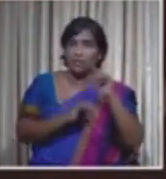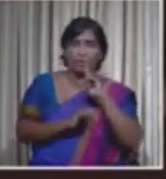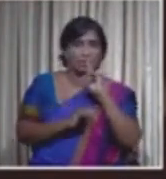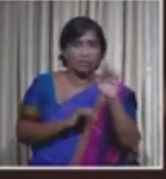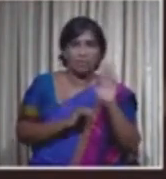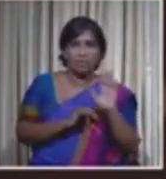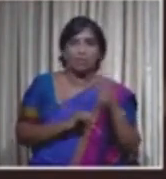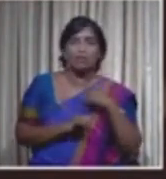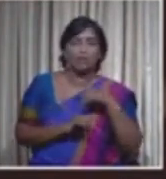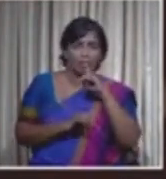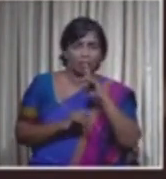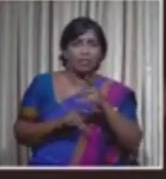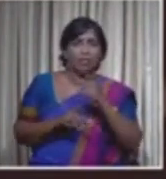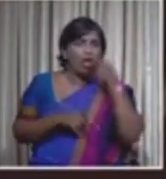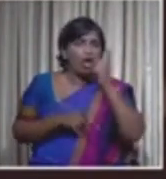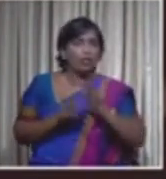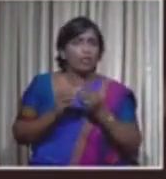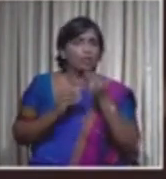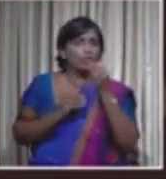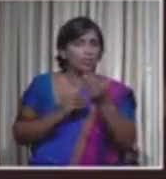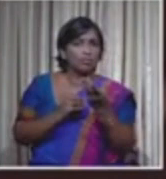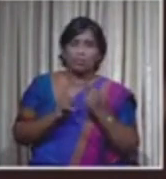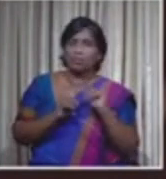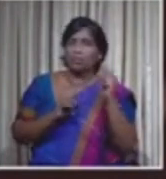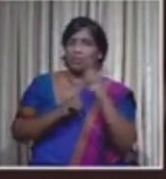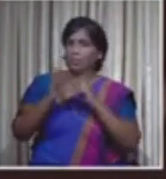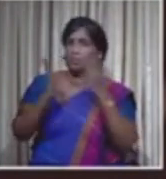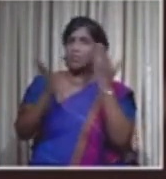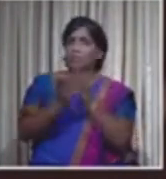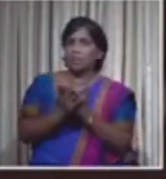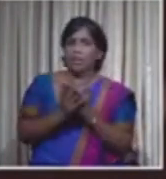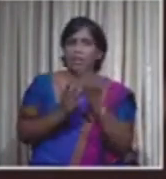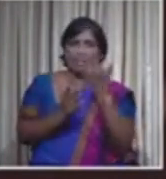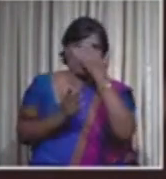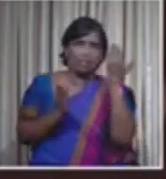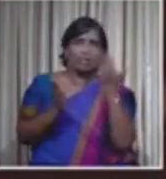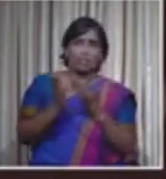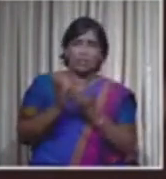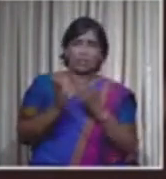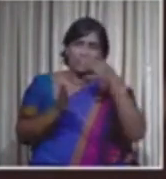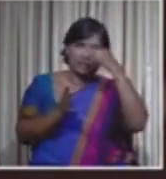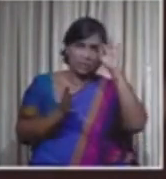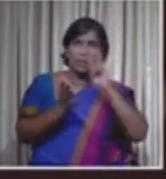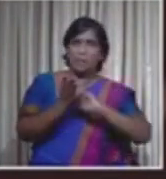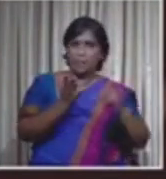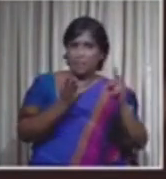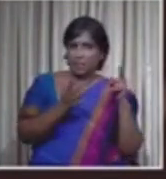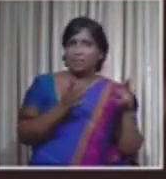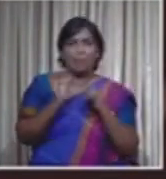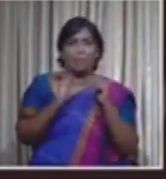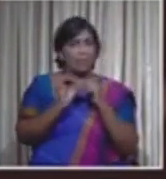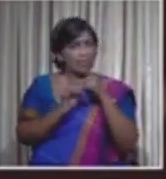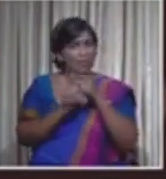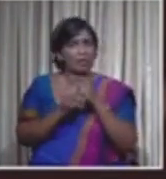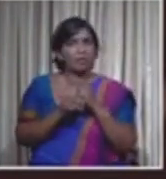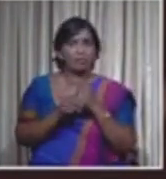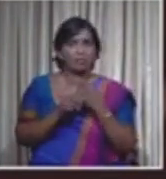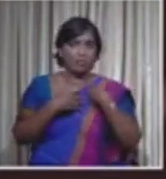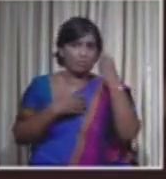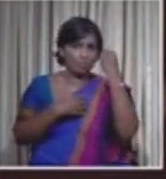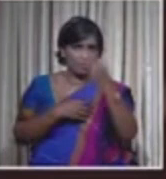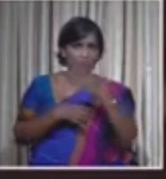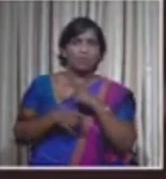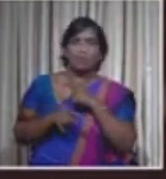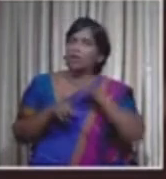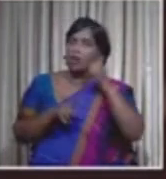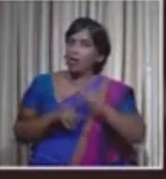කියලා. මම කිව්වේ මේකේ පර්මිට් එක දීලා තියෙන්නේ. මං සභාගත කරන්නම්. මේ දෙමළෙන් තියෙනවා සිංහලිකුත් පරිවර්තන කෙරුවා. නලිමන්තර මන්තුමා මගේ ඔබතුමාටත් එවන්න.